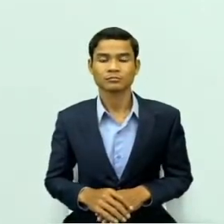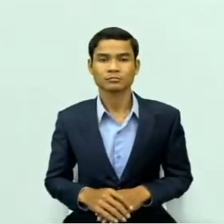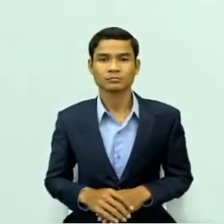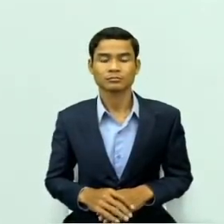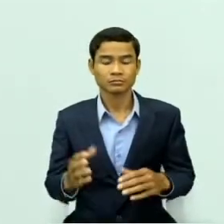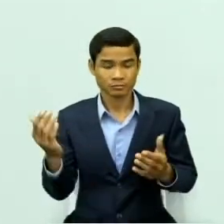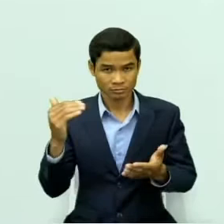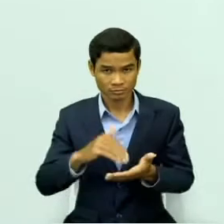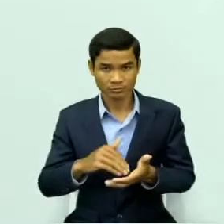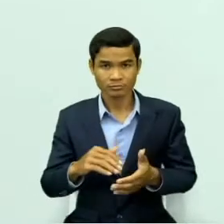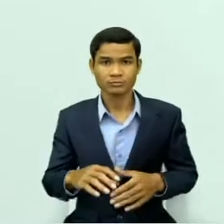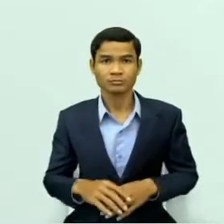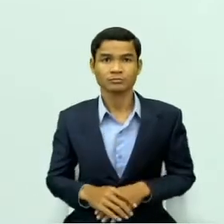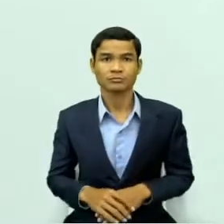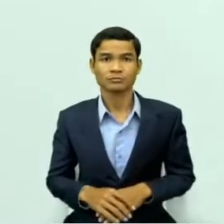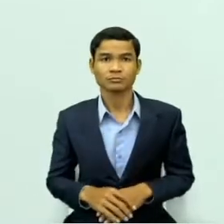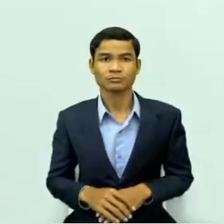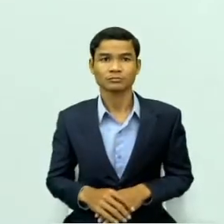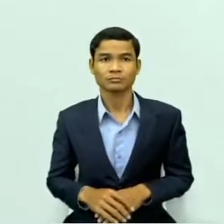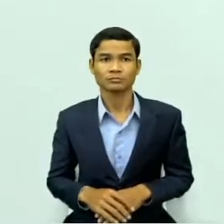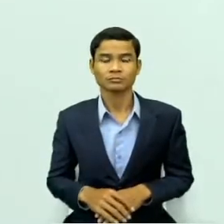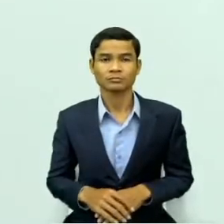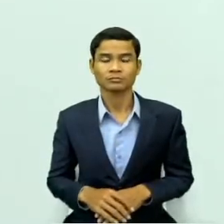Chà, mạ đông tiệt con.